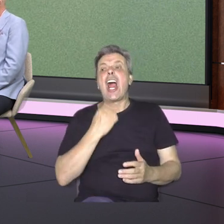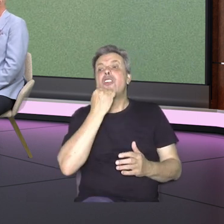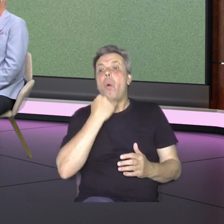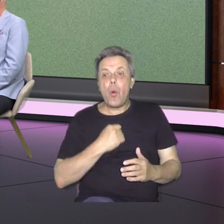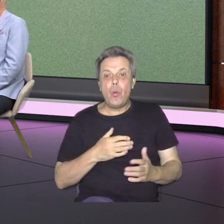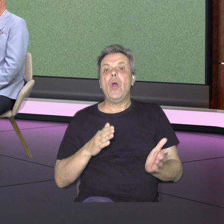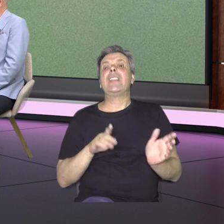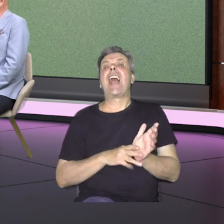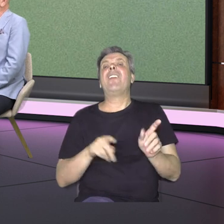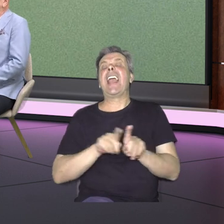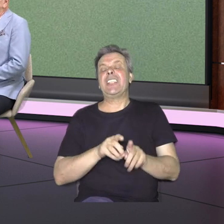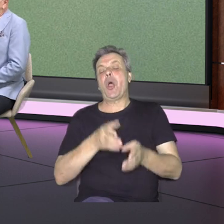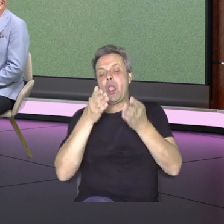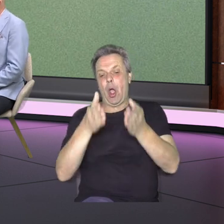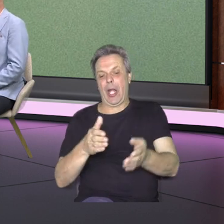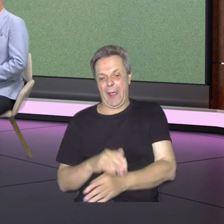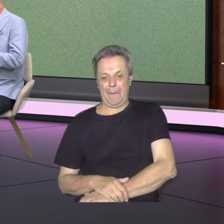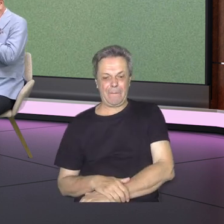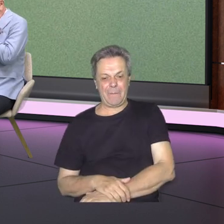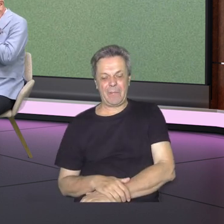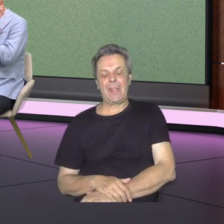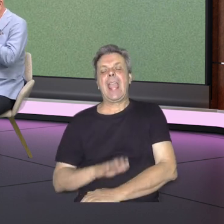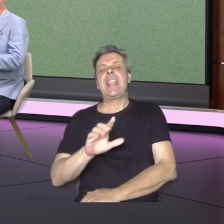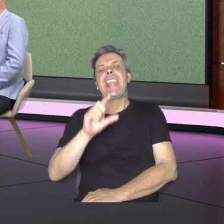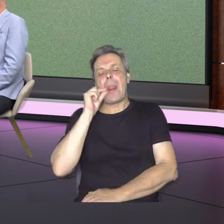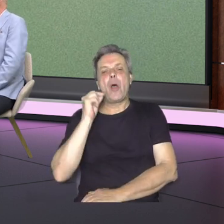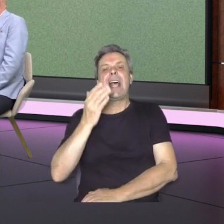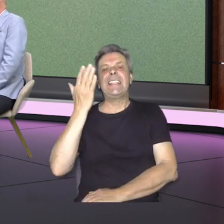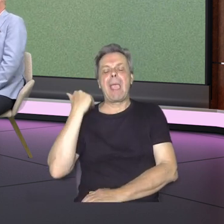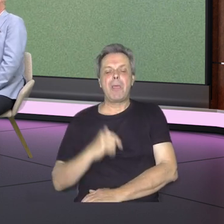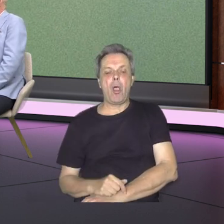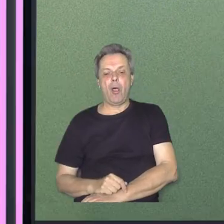našu ujnu, takva je ona. Jer njen otac je